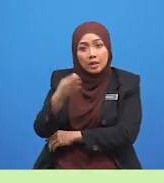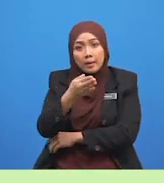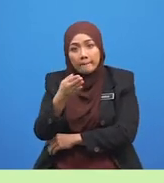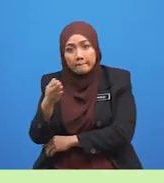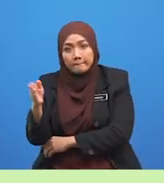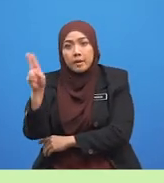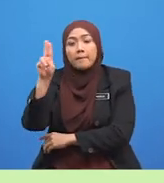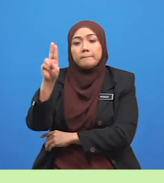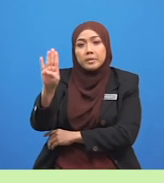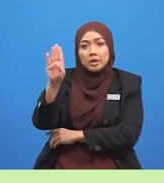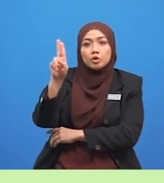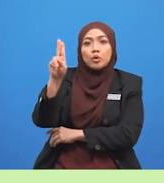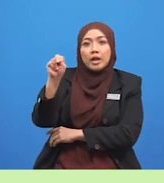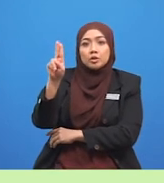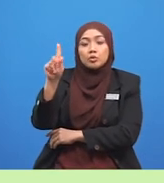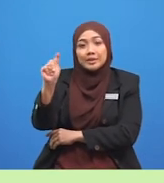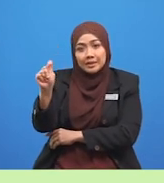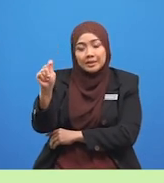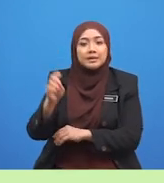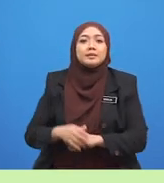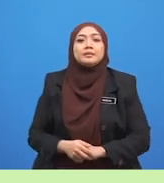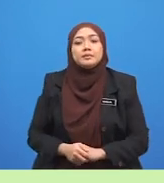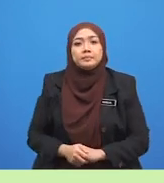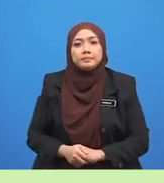ialah di Tenggara Miri Sarawak.